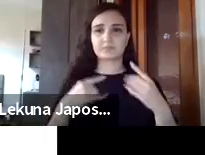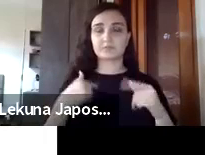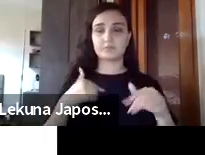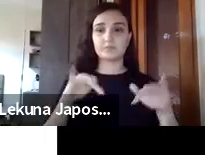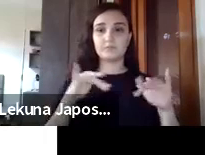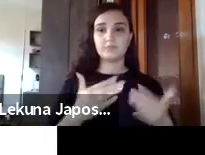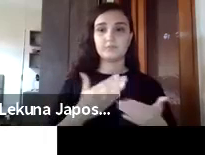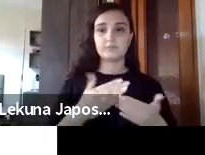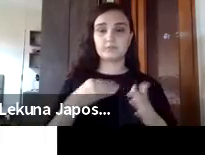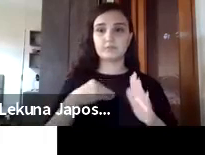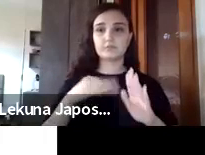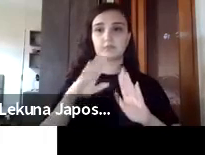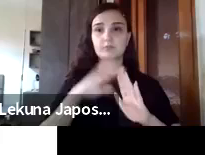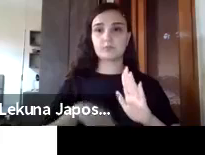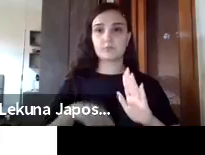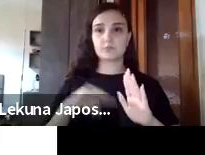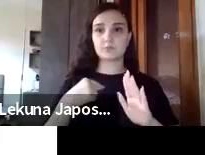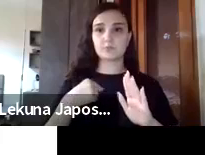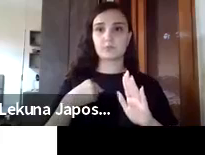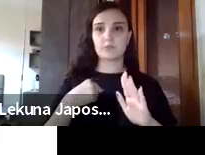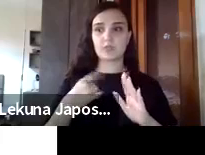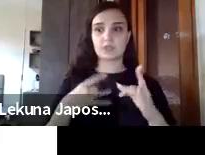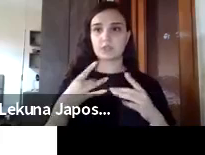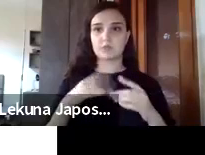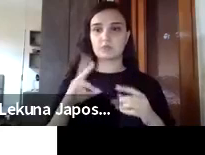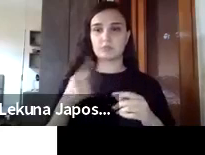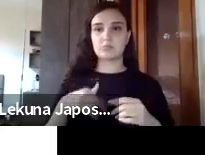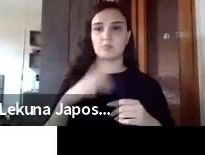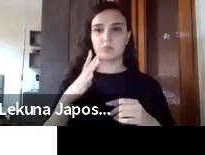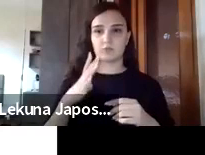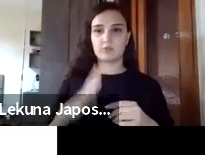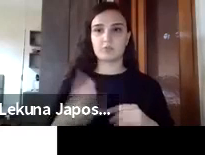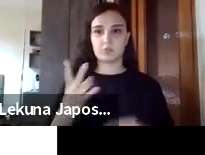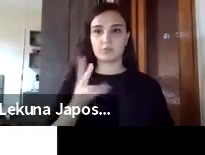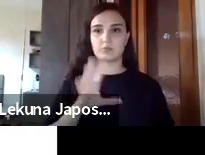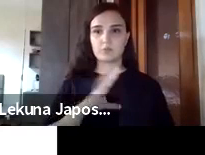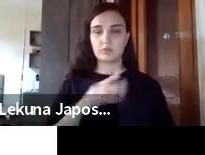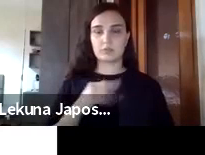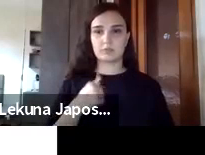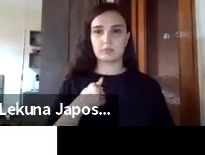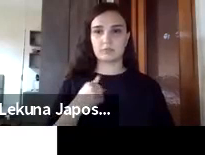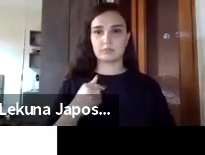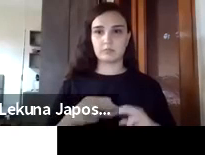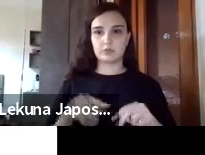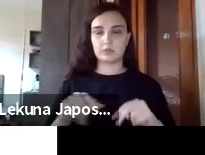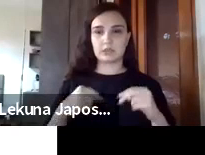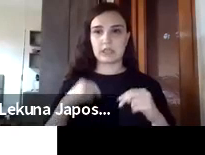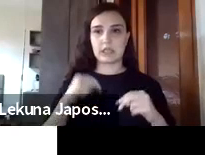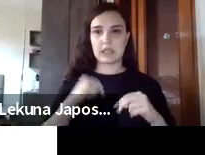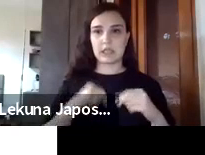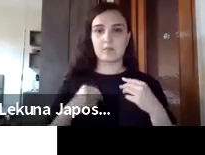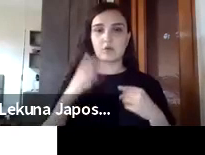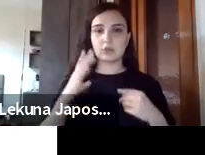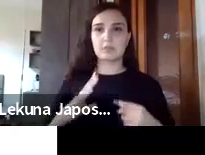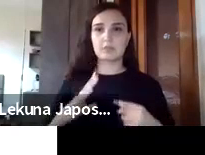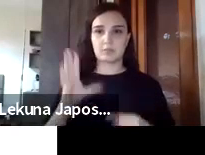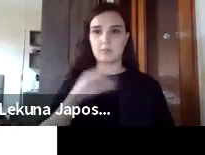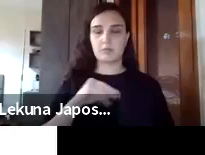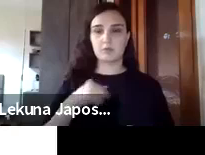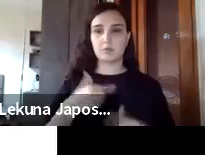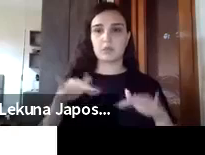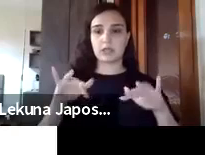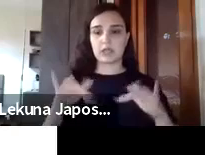მე უარეს ჯიბში კი არ ჩავუდგე, მე მოთმინებით აღვივსო, იმიტომ რომ მე ეს ენერგია მაქვს. და მე თუ ვარ